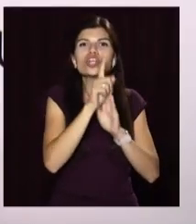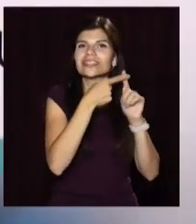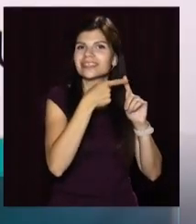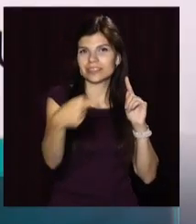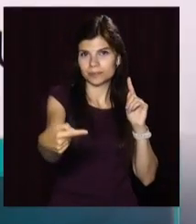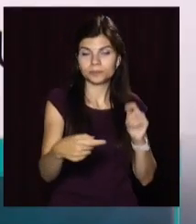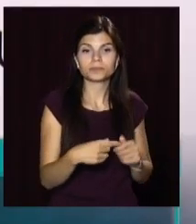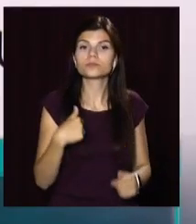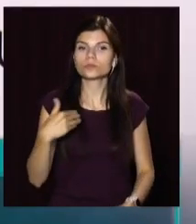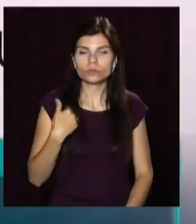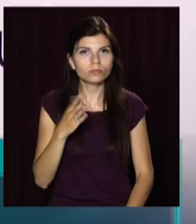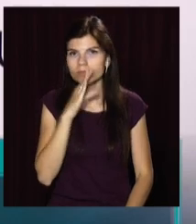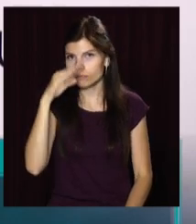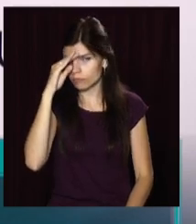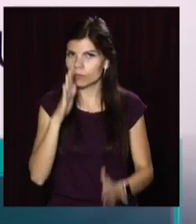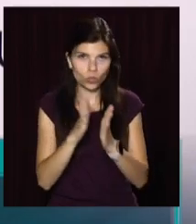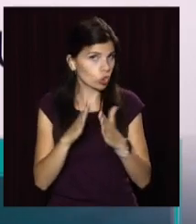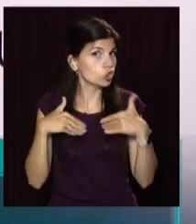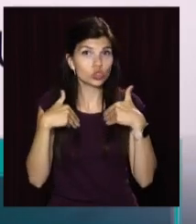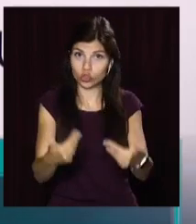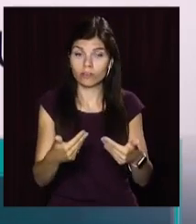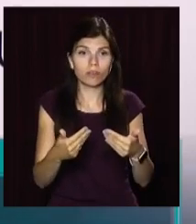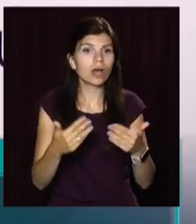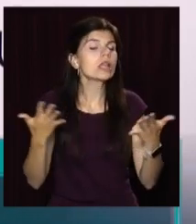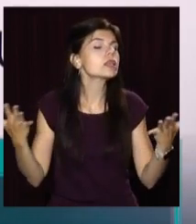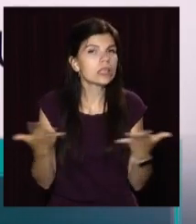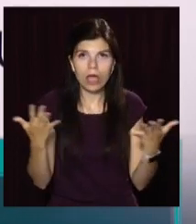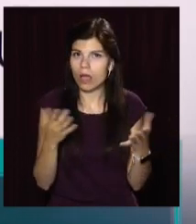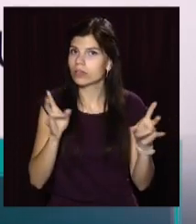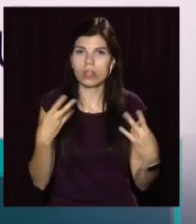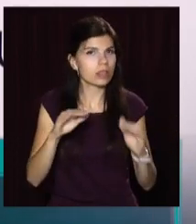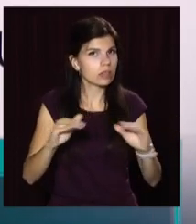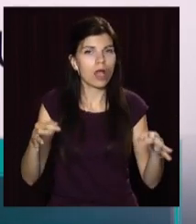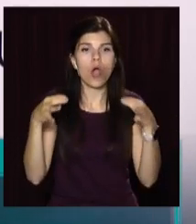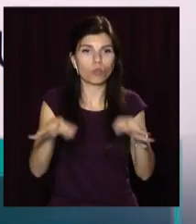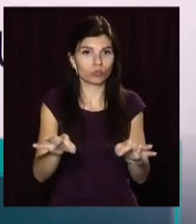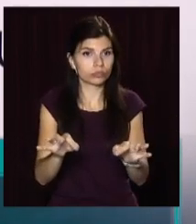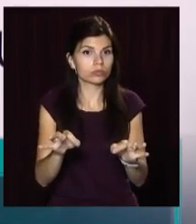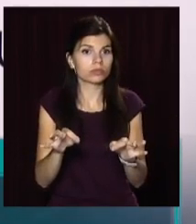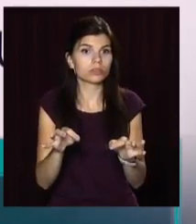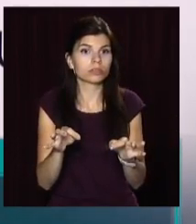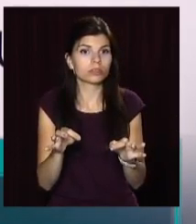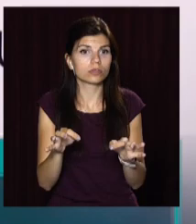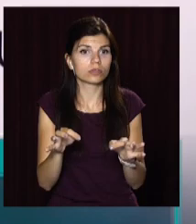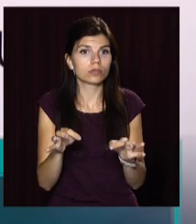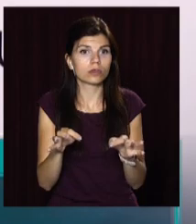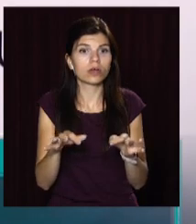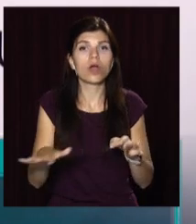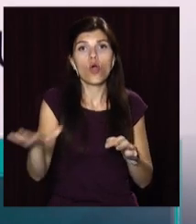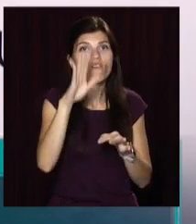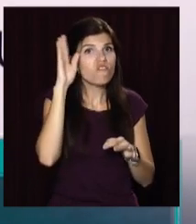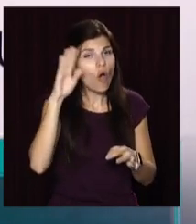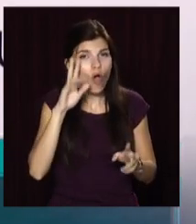Хотілося б батькам сразу порадити, щоб в ніякому разі не відпускали дітей на об'єкти